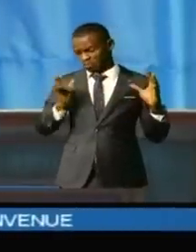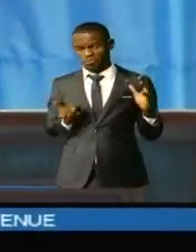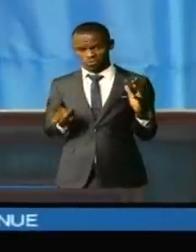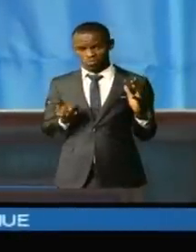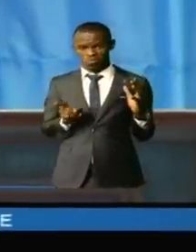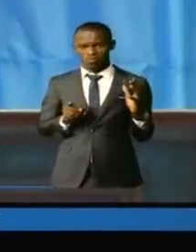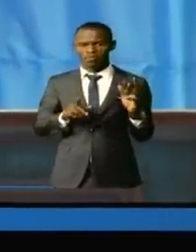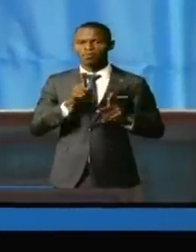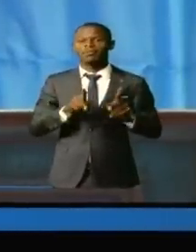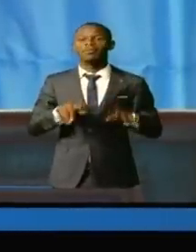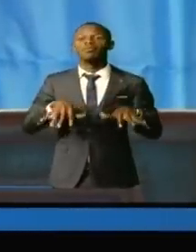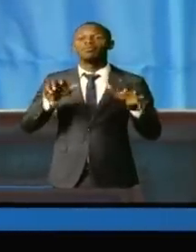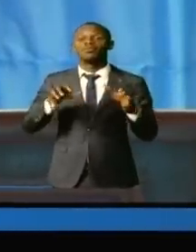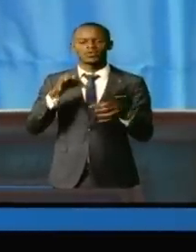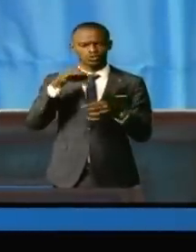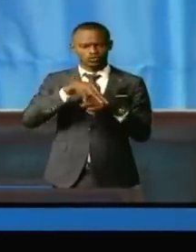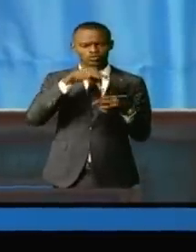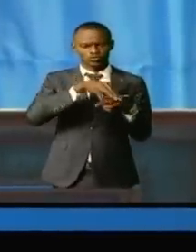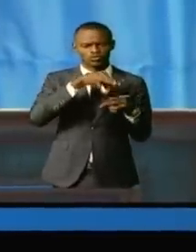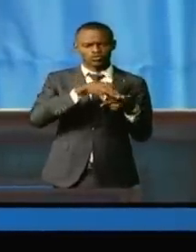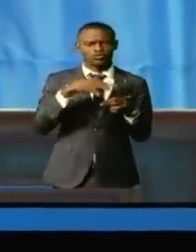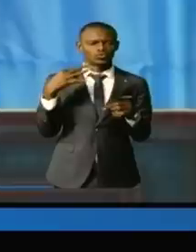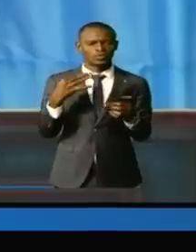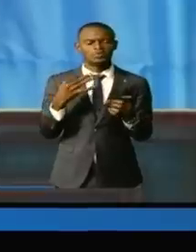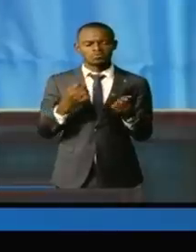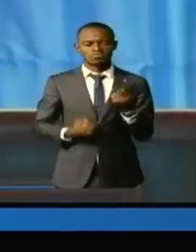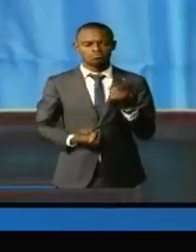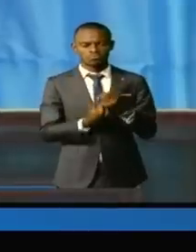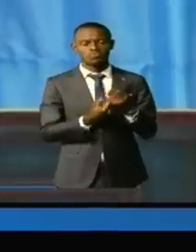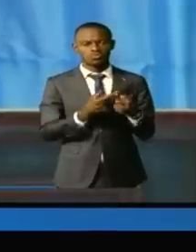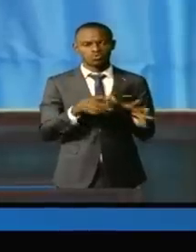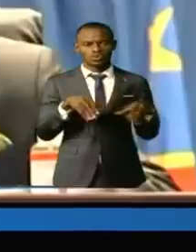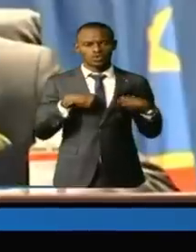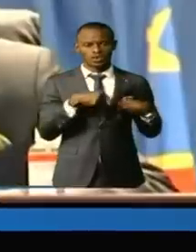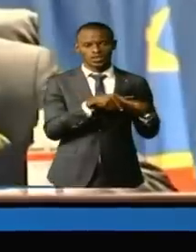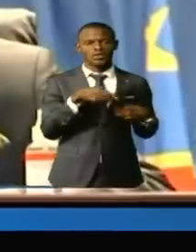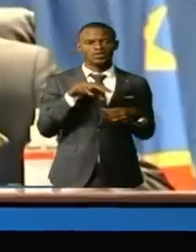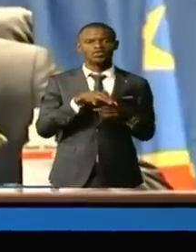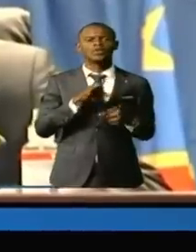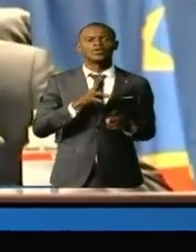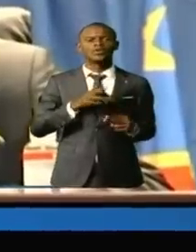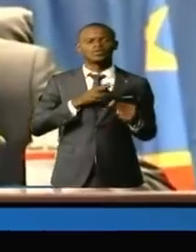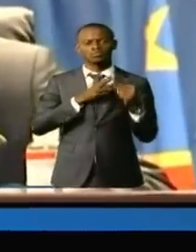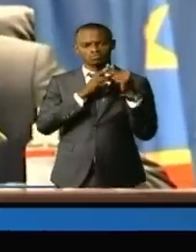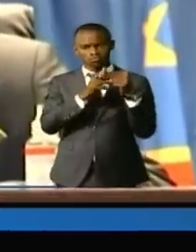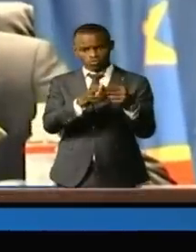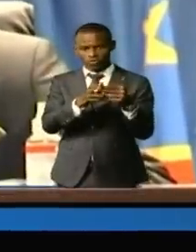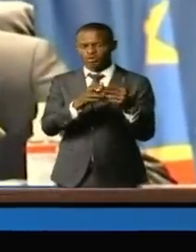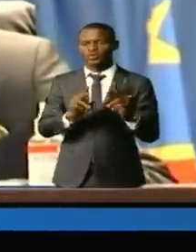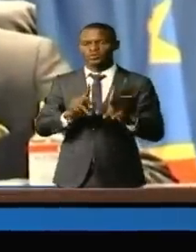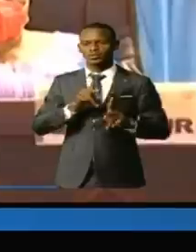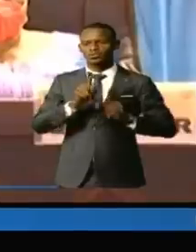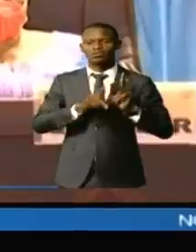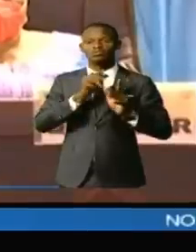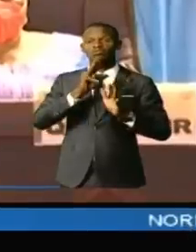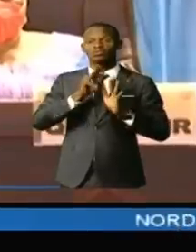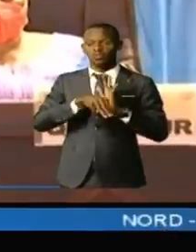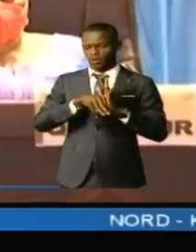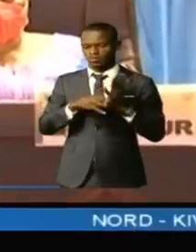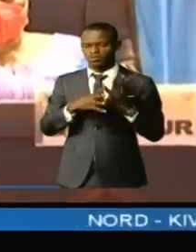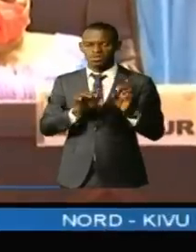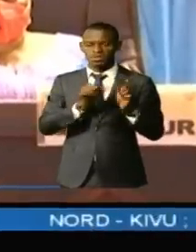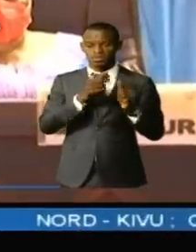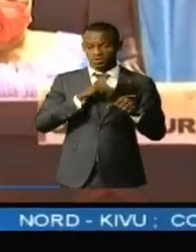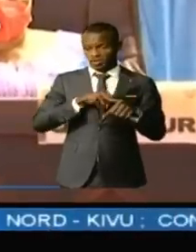membres composant le Congrès, est désigné par le Parlement membre